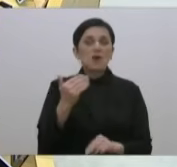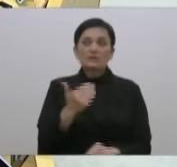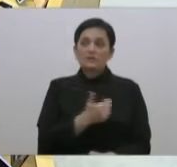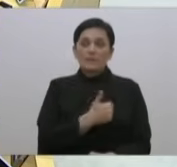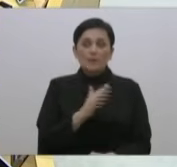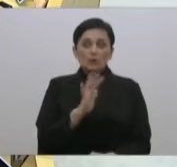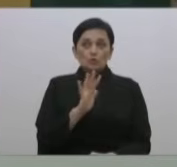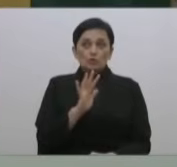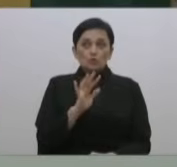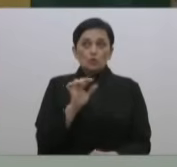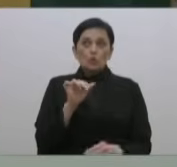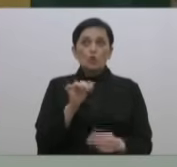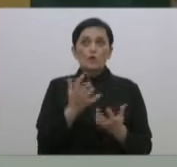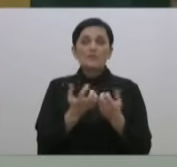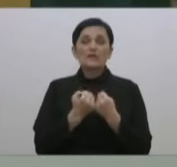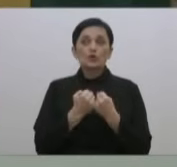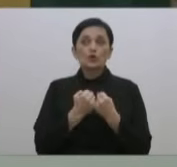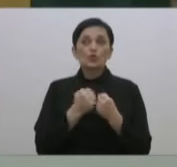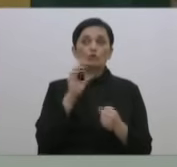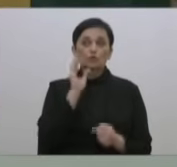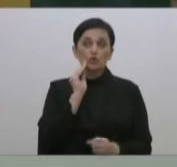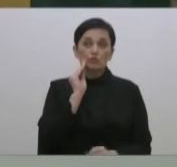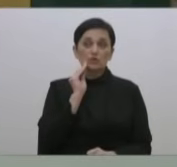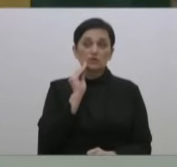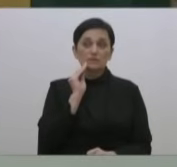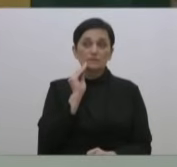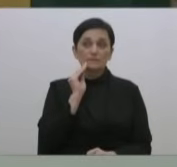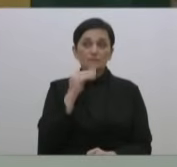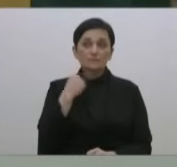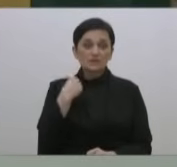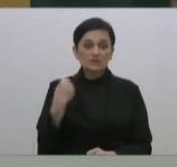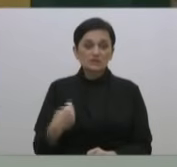არ სურთ, რომ მიიღონ. და მაშინ, როდესაც